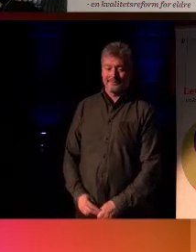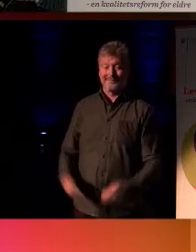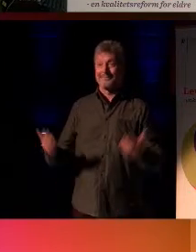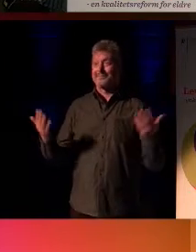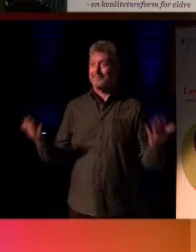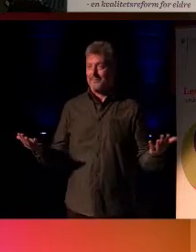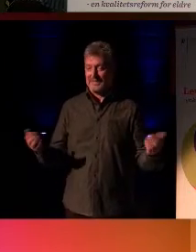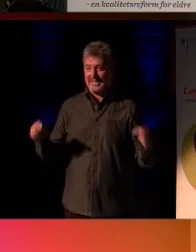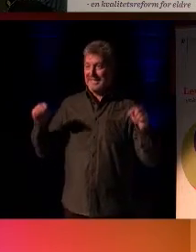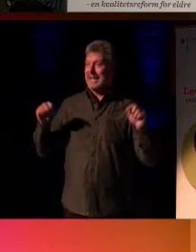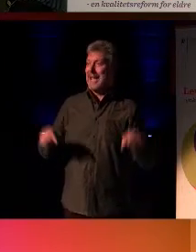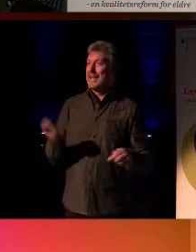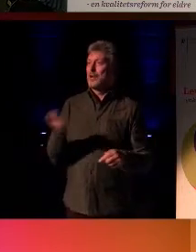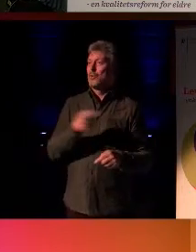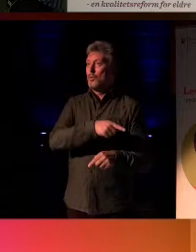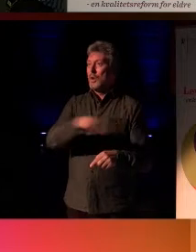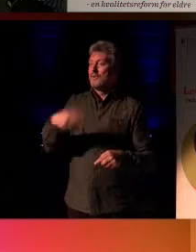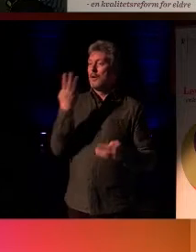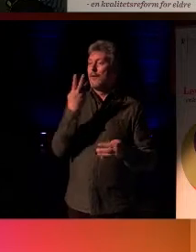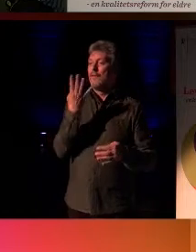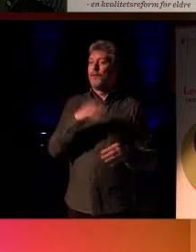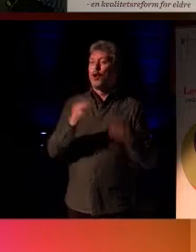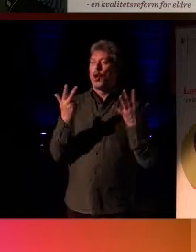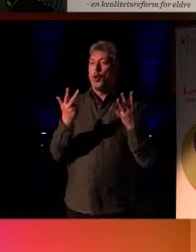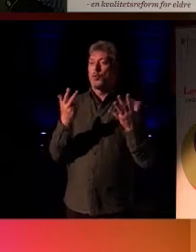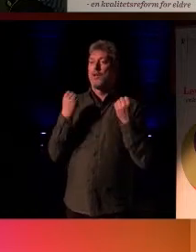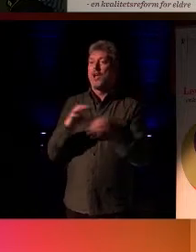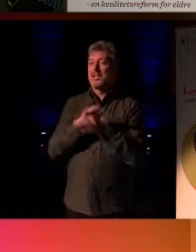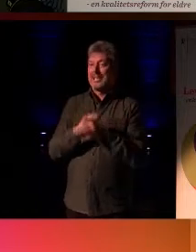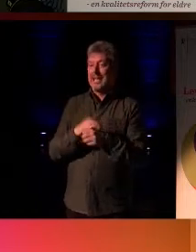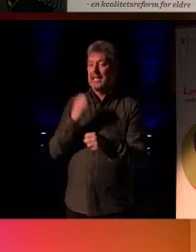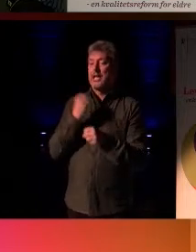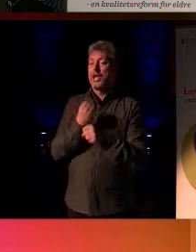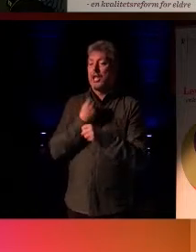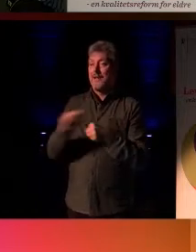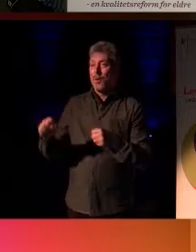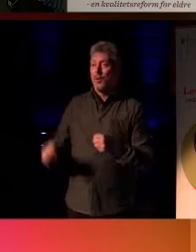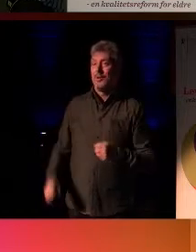Her er noen av de 48 fastlegene i Sandefjord.